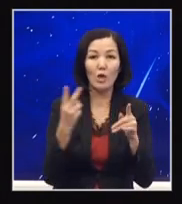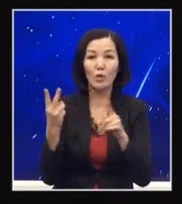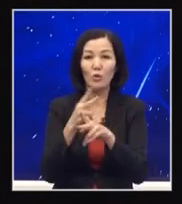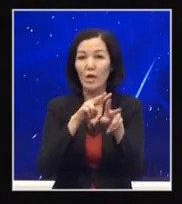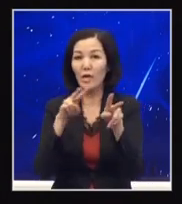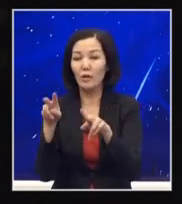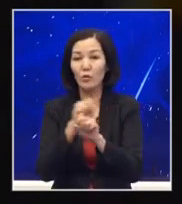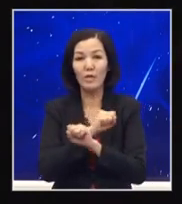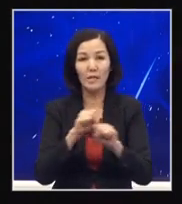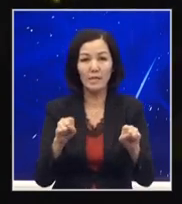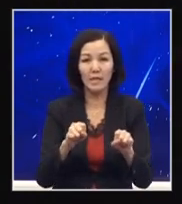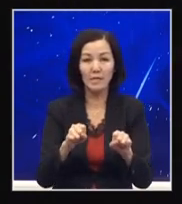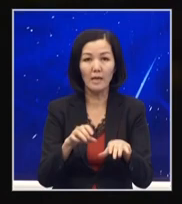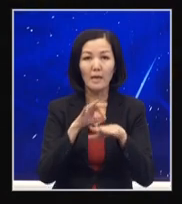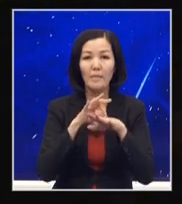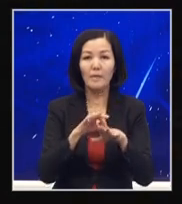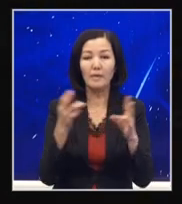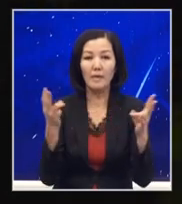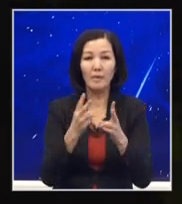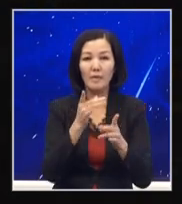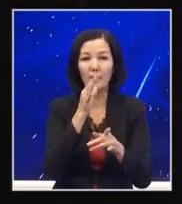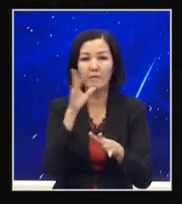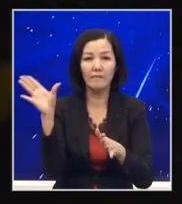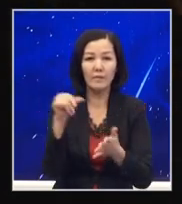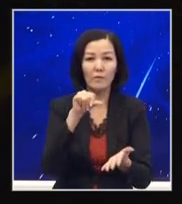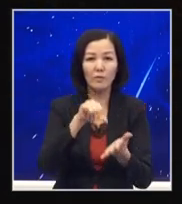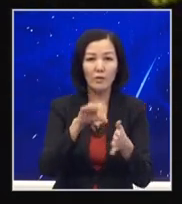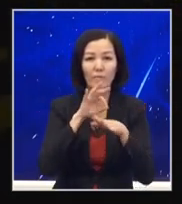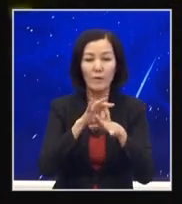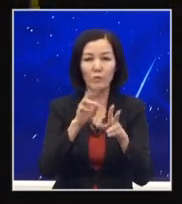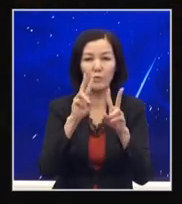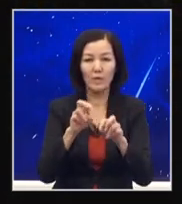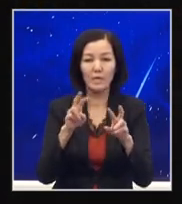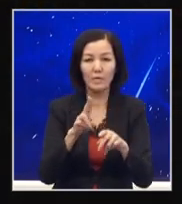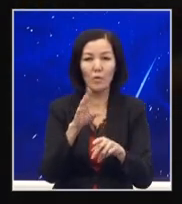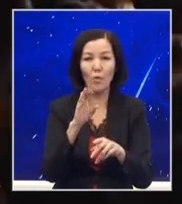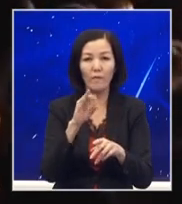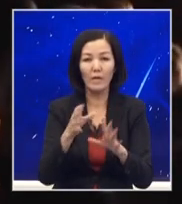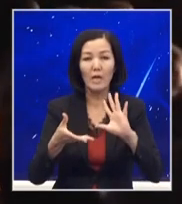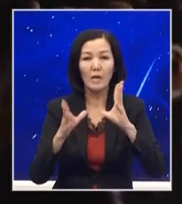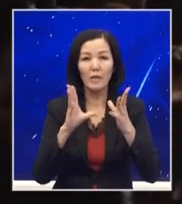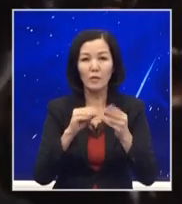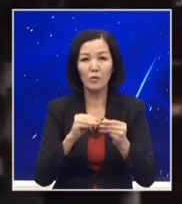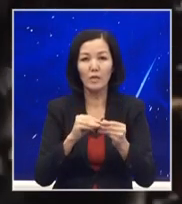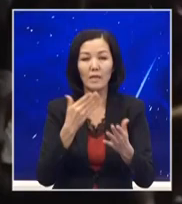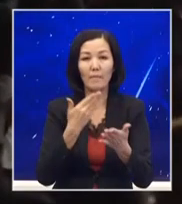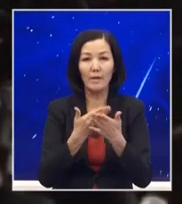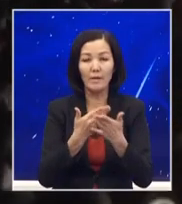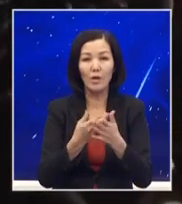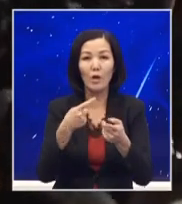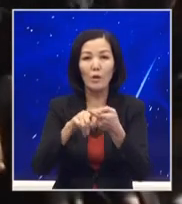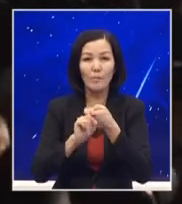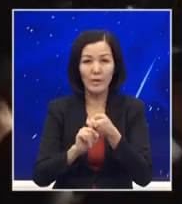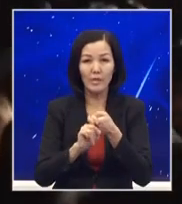нет. Затем, по происшествии необходимого времени, все участники пройдут тест на ковид. Результаты покажут, подверглись